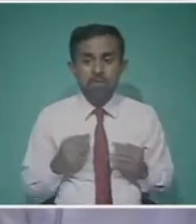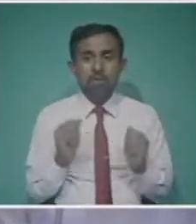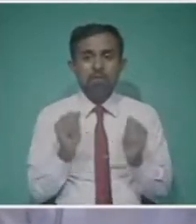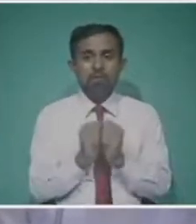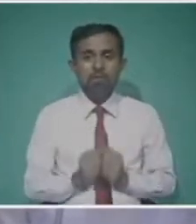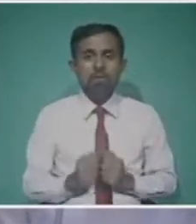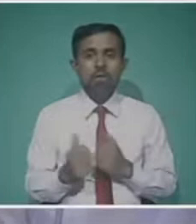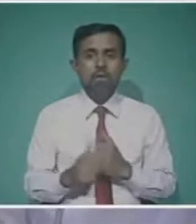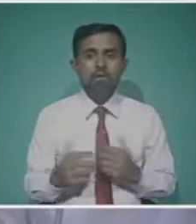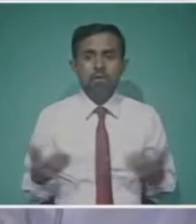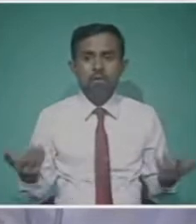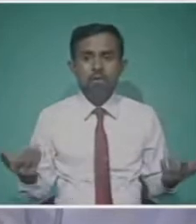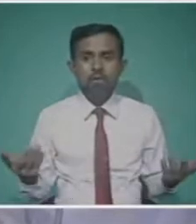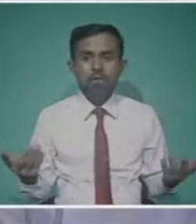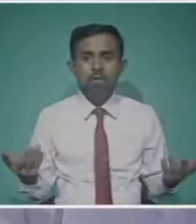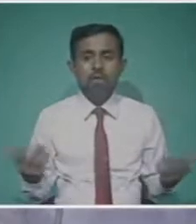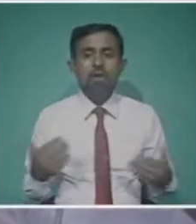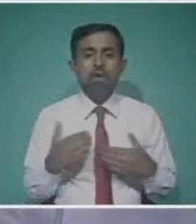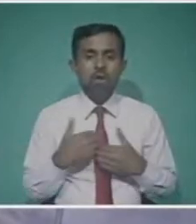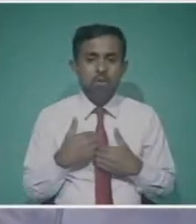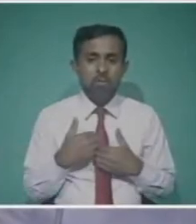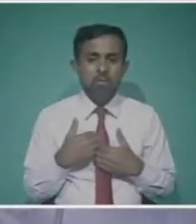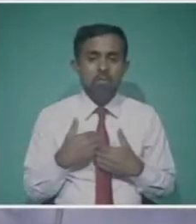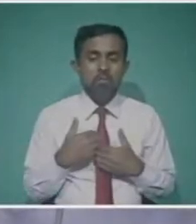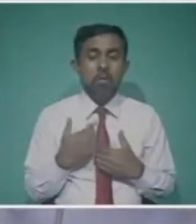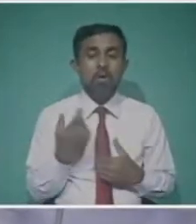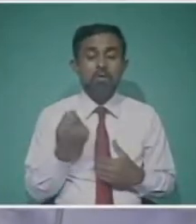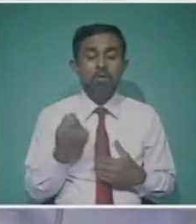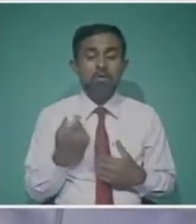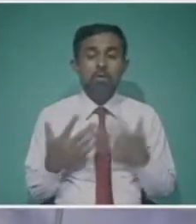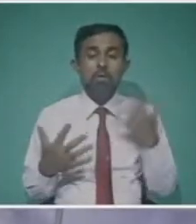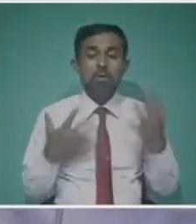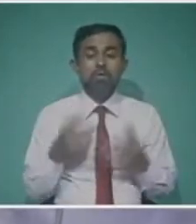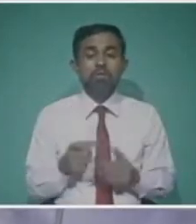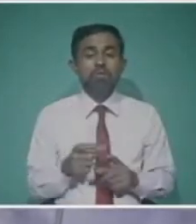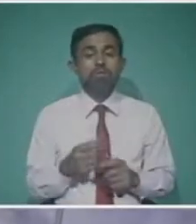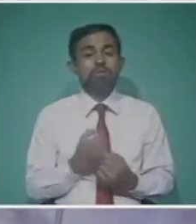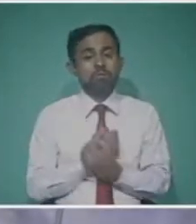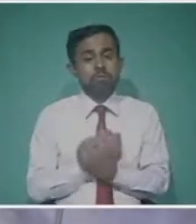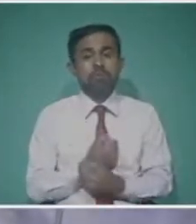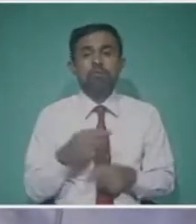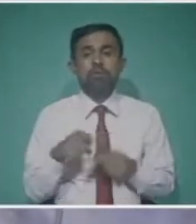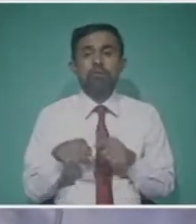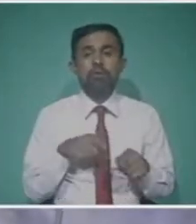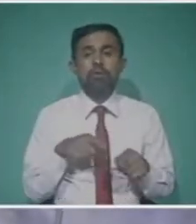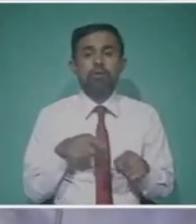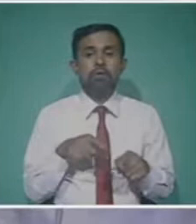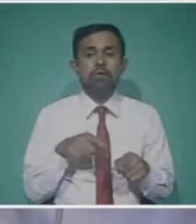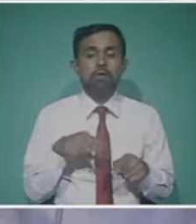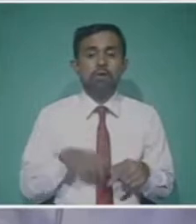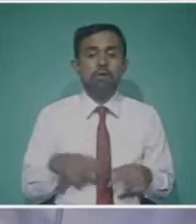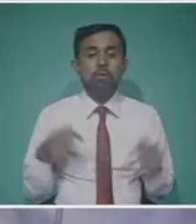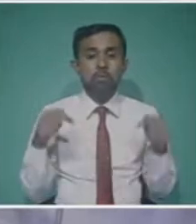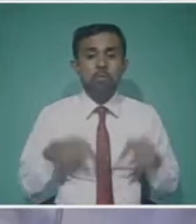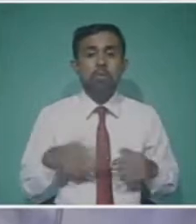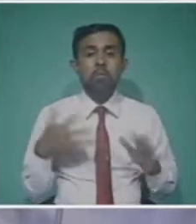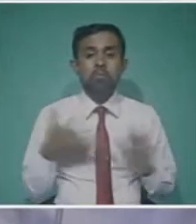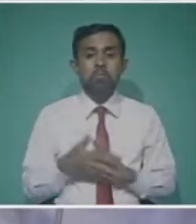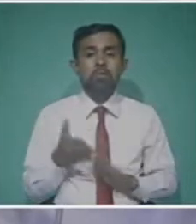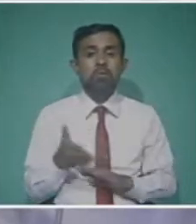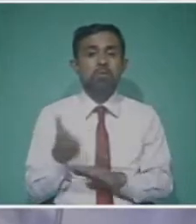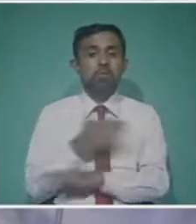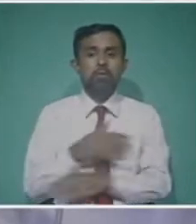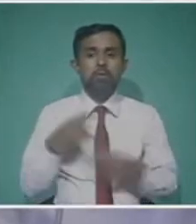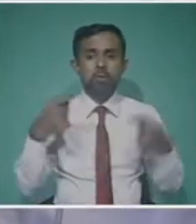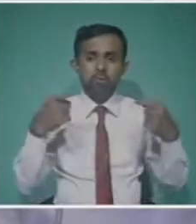වැඩපිළිවෙල අපි සකස් කරගත්තේ නැහැ අපි අද ආර්ථික වශයෙන් ලෝක හිරකාරයෙක් බවට පත් වෙලා තියෙන්නේ අද මෙතෙන්ට පත් වෙන්න ඉස්සෙල්ලා